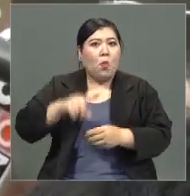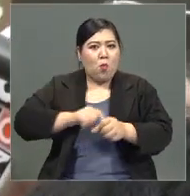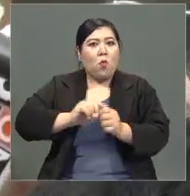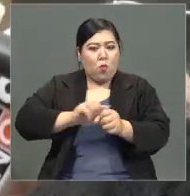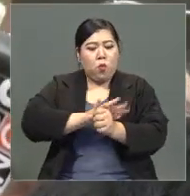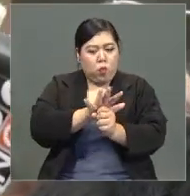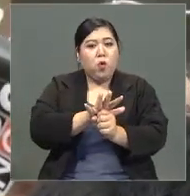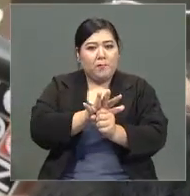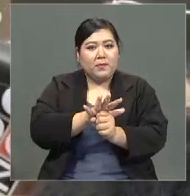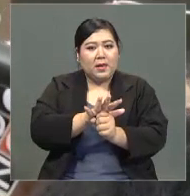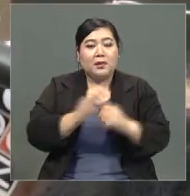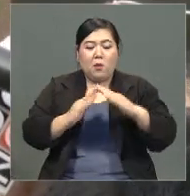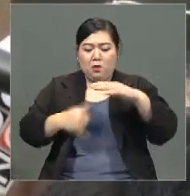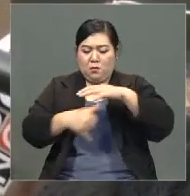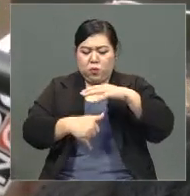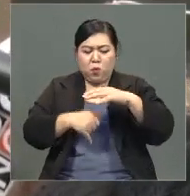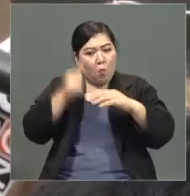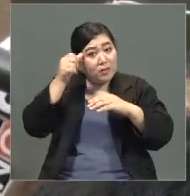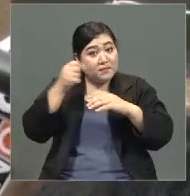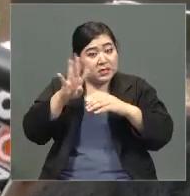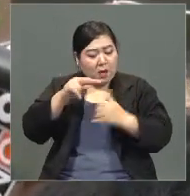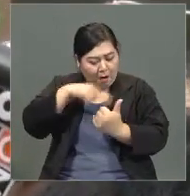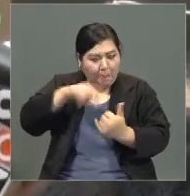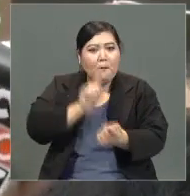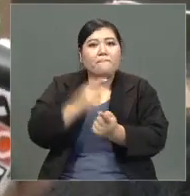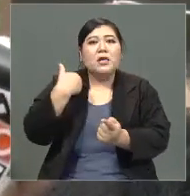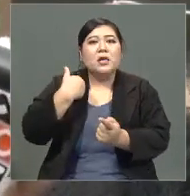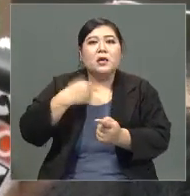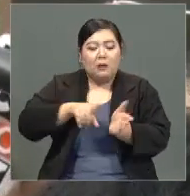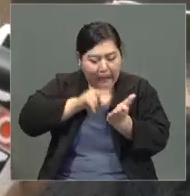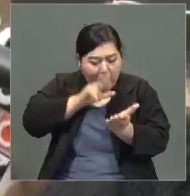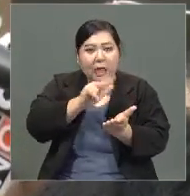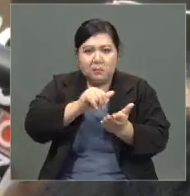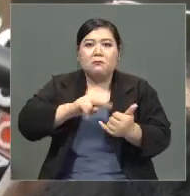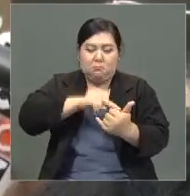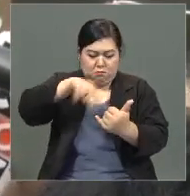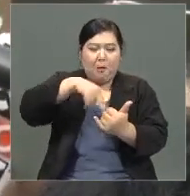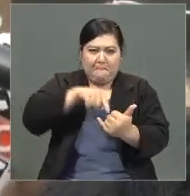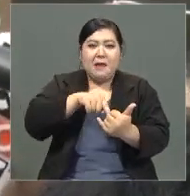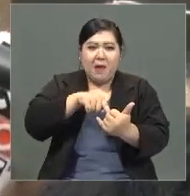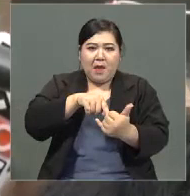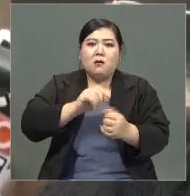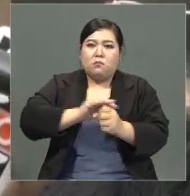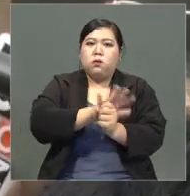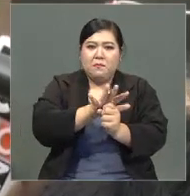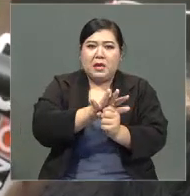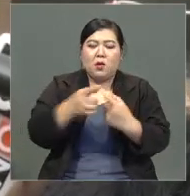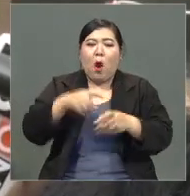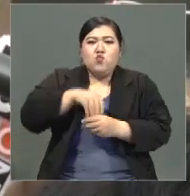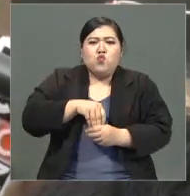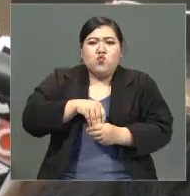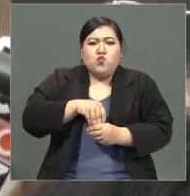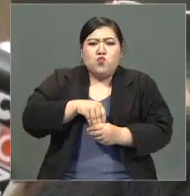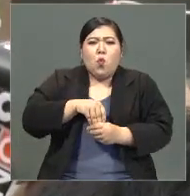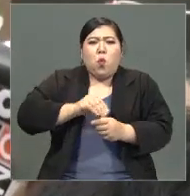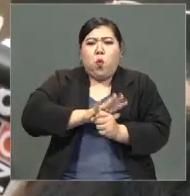ครั้งแรกเนี่ยพบภายใน14วันเนี่ยแต่หลังจากพบแล้วเนี่ยการมีเชื้ออยู่เนี่ยอยู่ถึง30วันเพราะฉะ